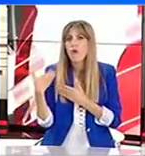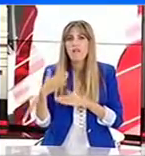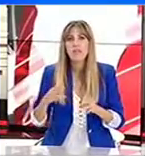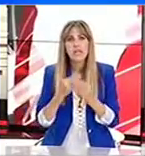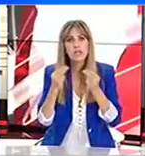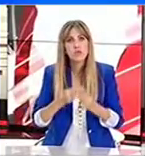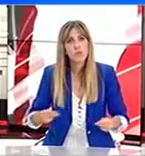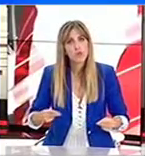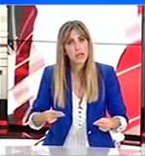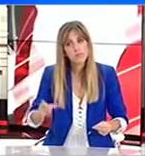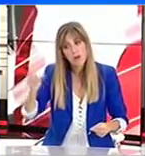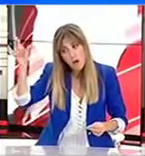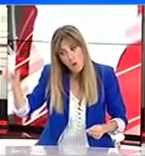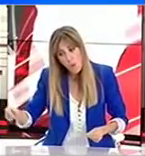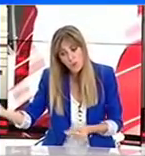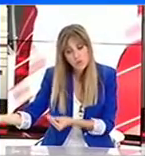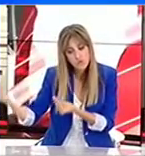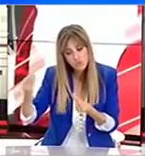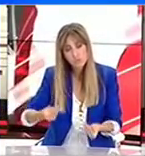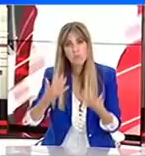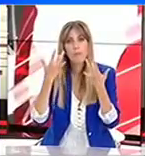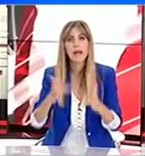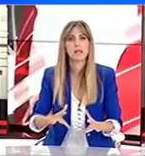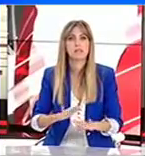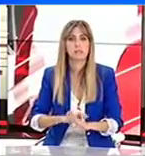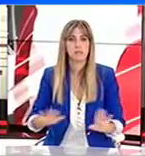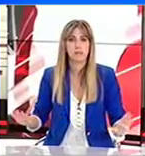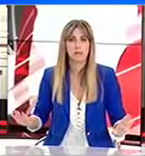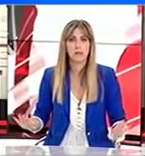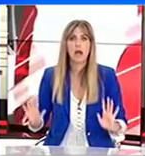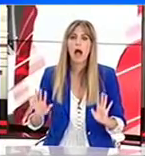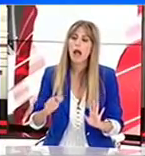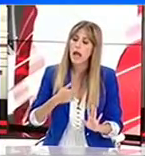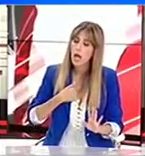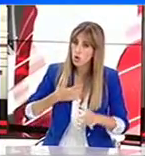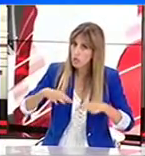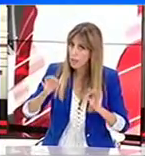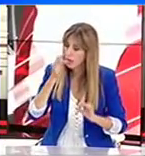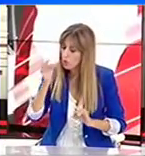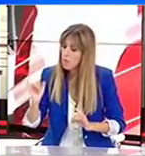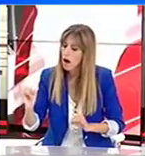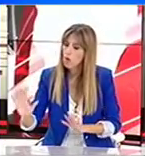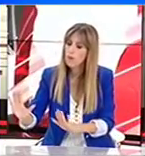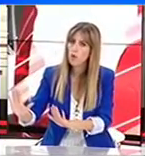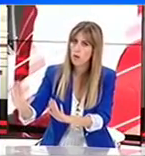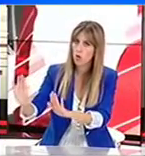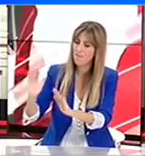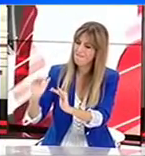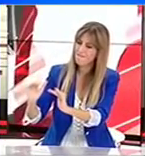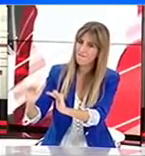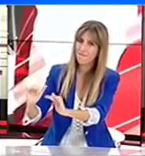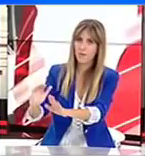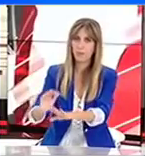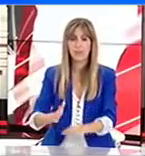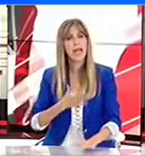κύριε Αντζολέτο, γιατί κάνετε ρεπορτάζ χρόνια, δεν θα θυμάστε πολλούς υπουργούς και